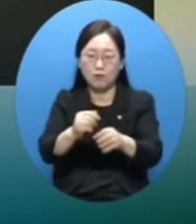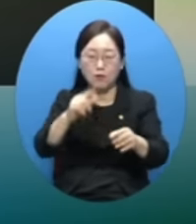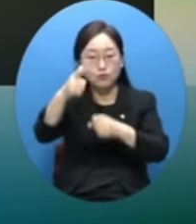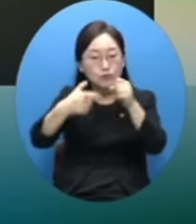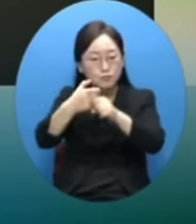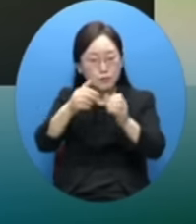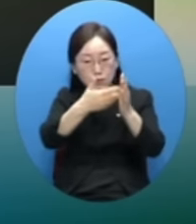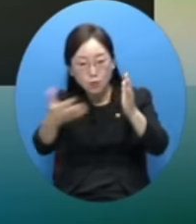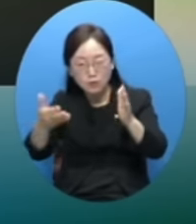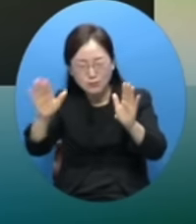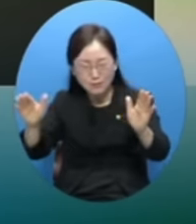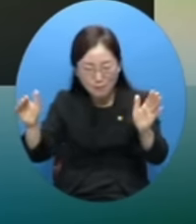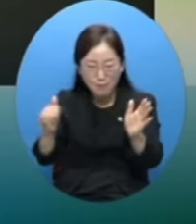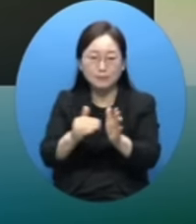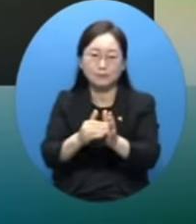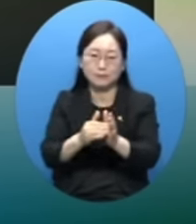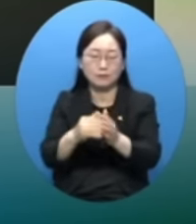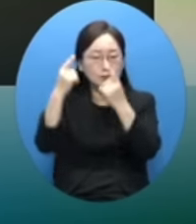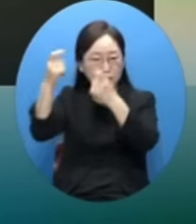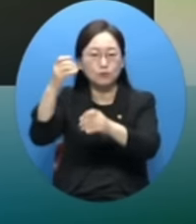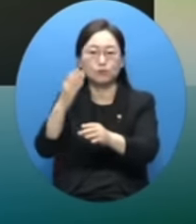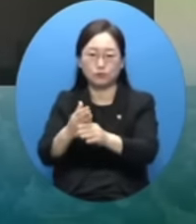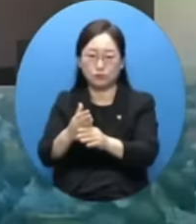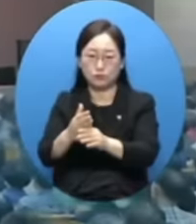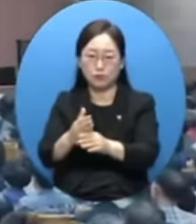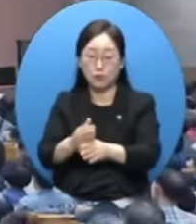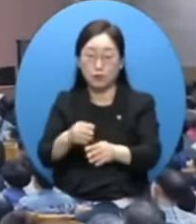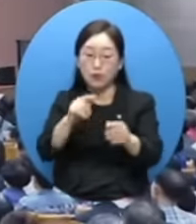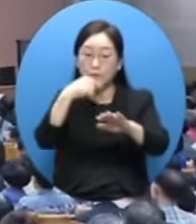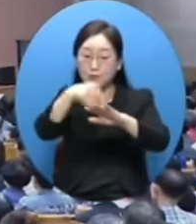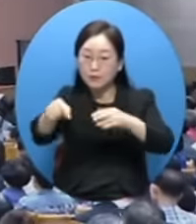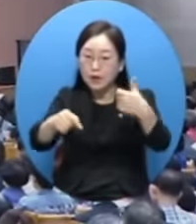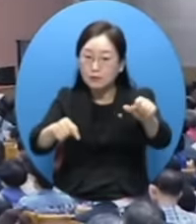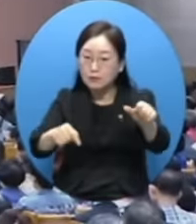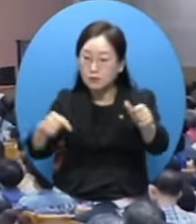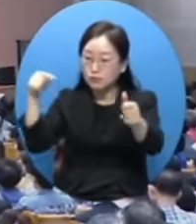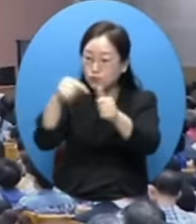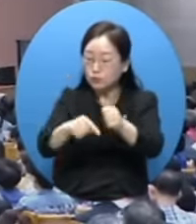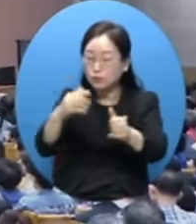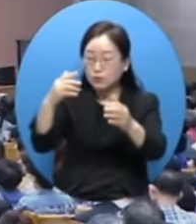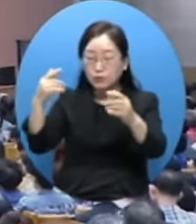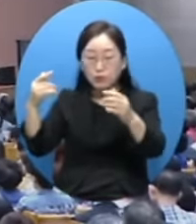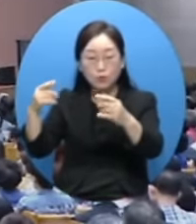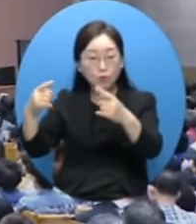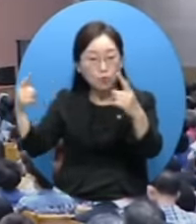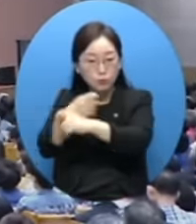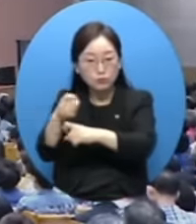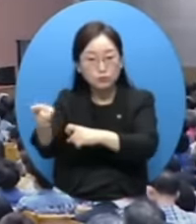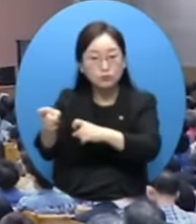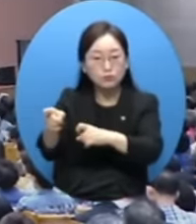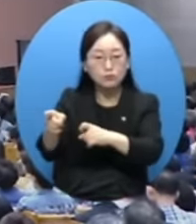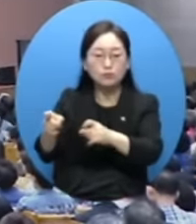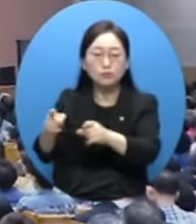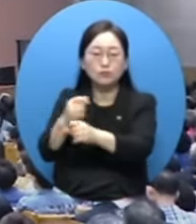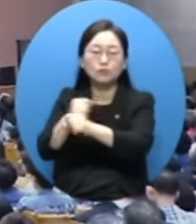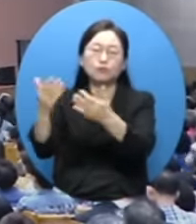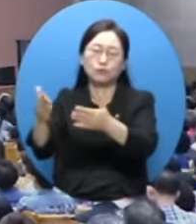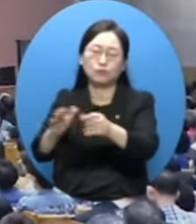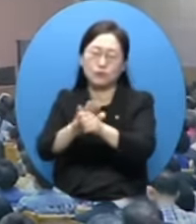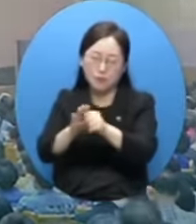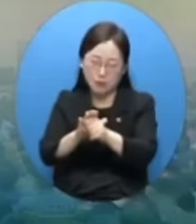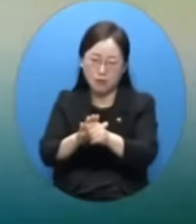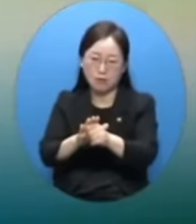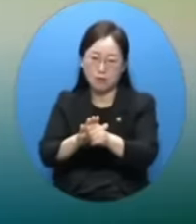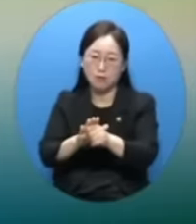있습니다. 자기 아들을 죽인 원수들을 용서하고 사랑의 손길을 내민 오기병 장로님의 고백입니다.